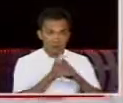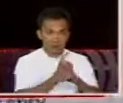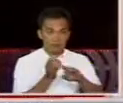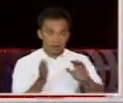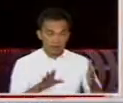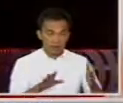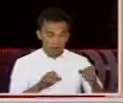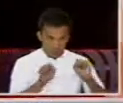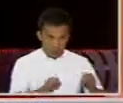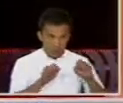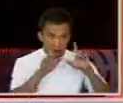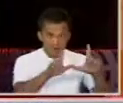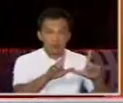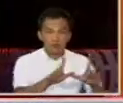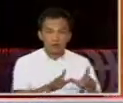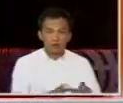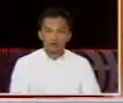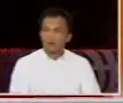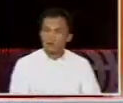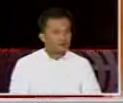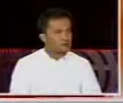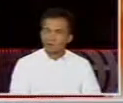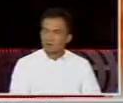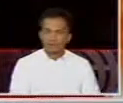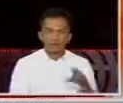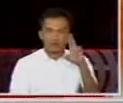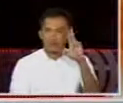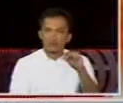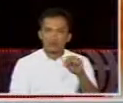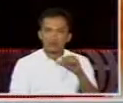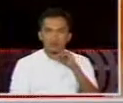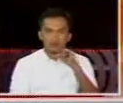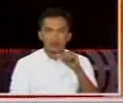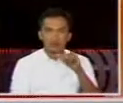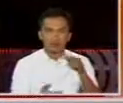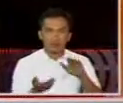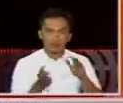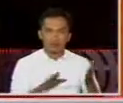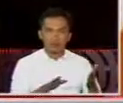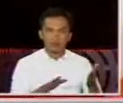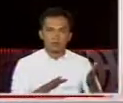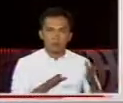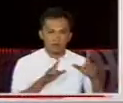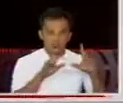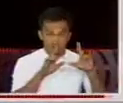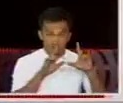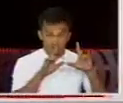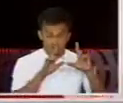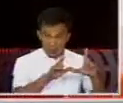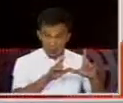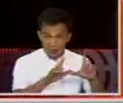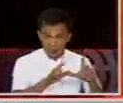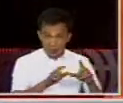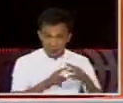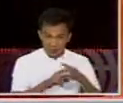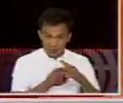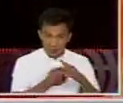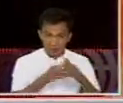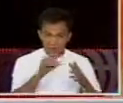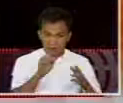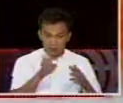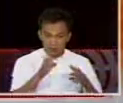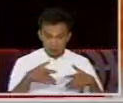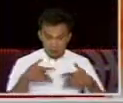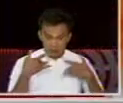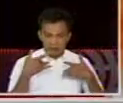Okay. Hindi po patay yung dinimanda. Siya po'y buhay na buhay nung nagsimula po ang kaso.